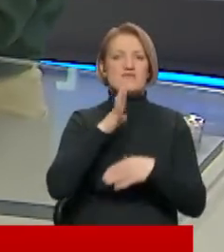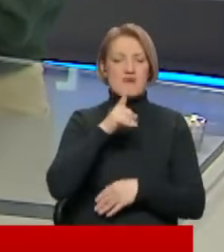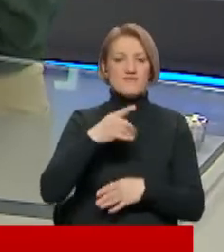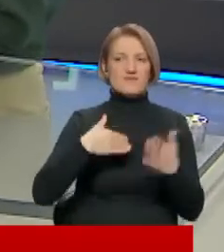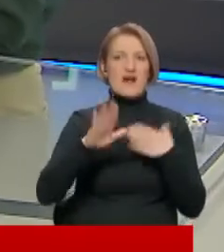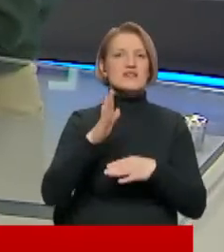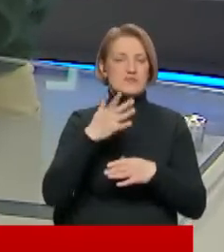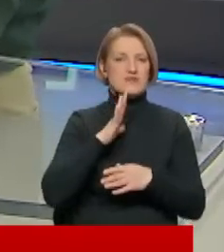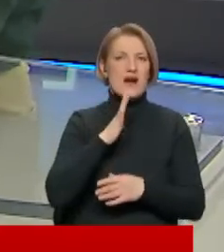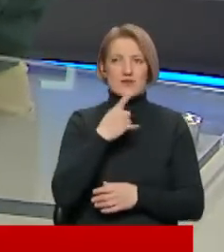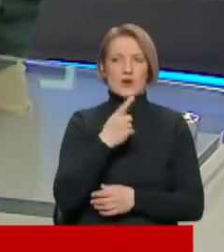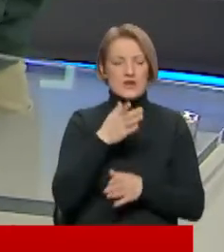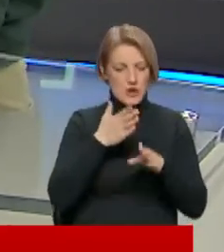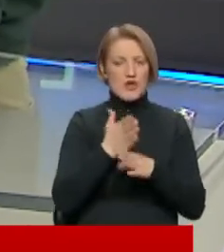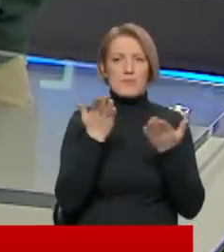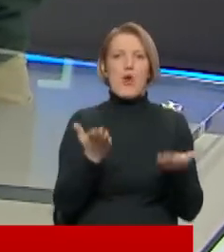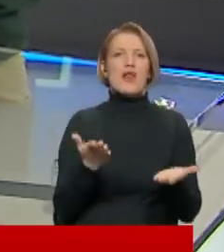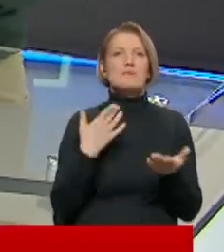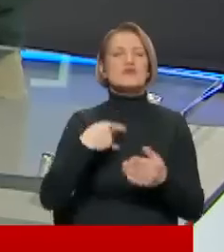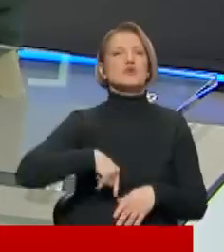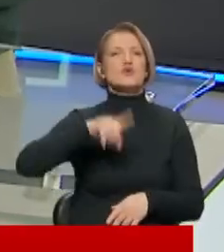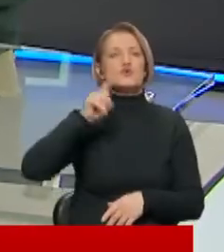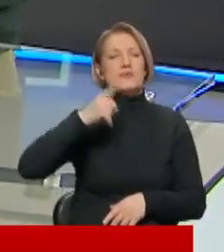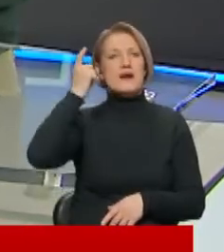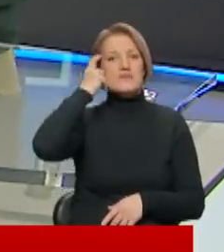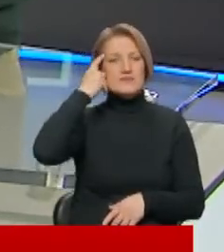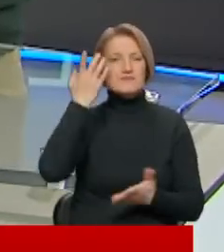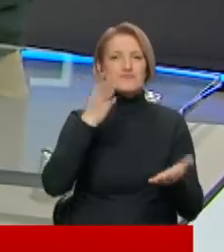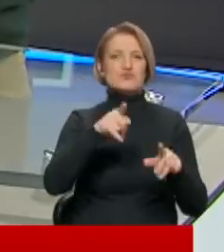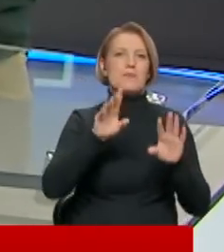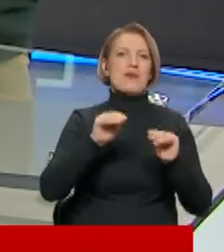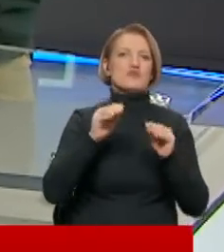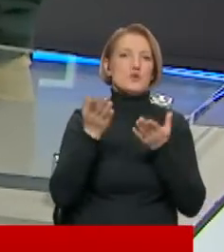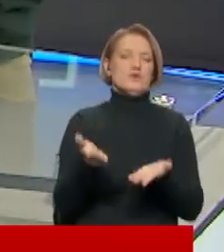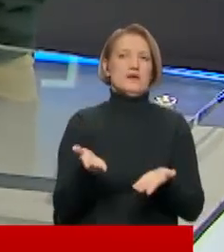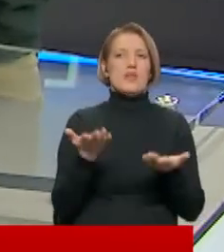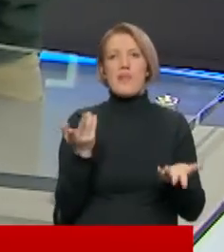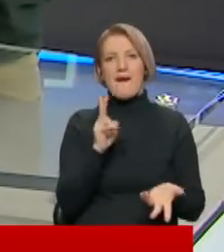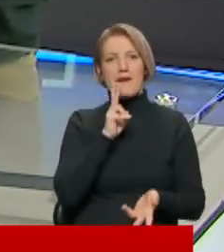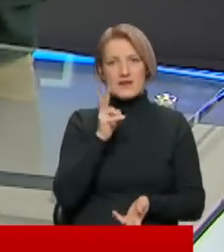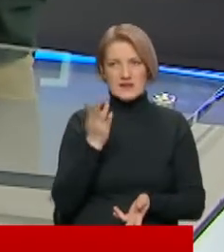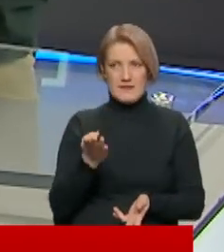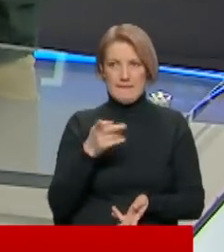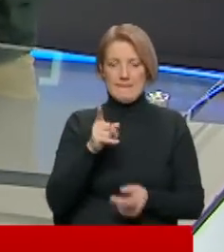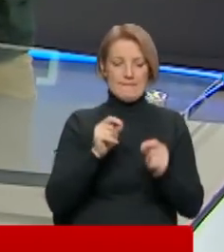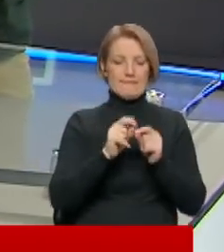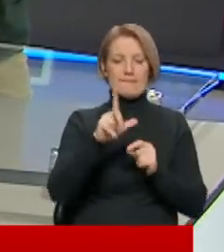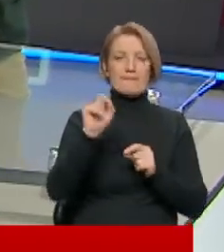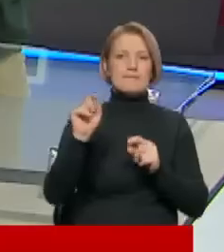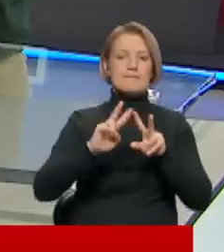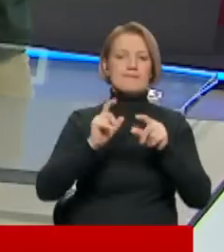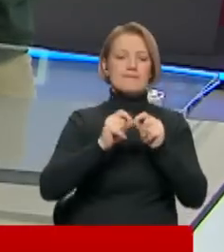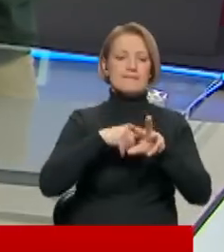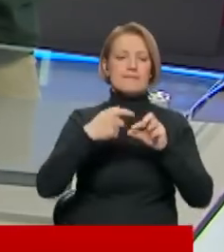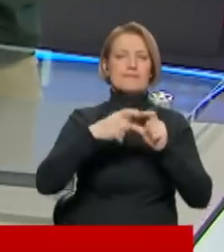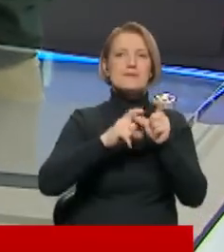kurtulsak uzaya çıkacağız ya gerçekten böyle biz gündem bir zihnimiz bunlarla meşgul çünkü ne yazık ki bloomberg'de bu şekilde